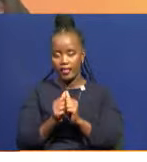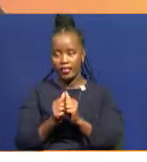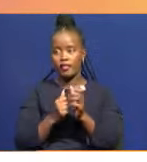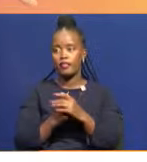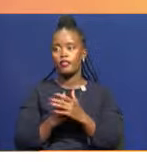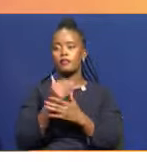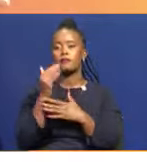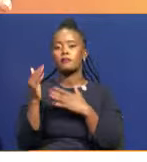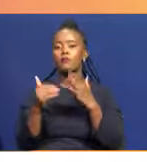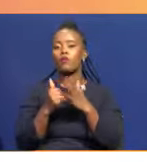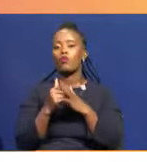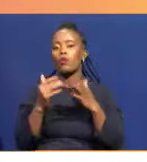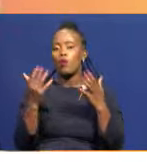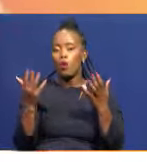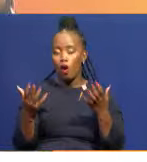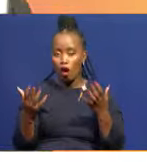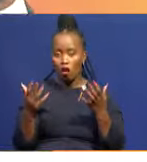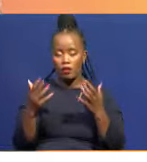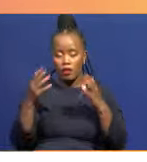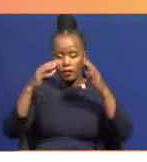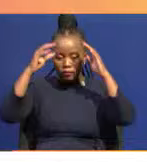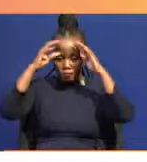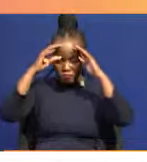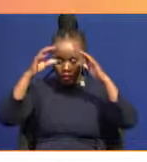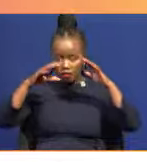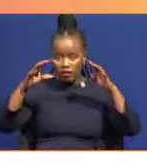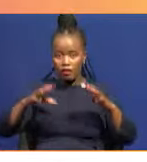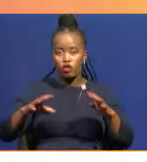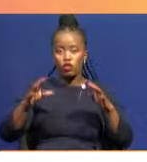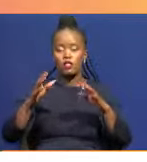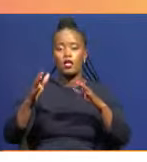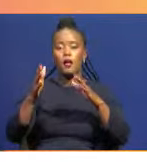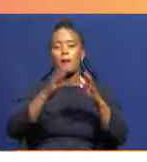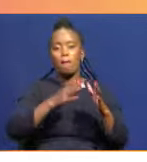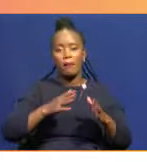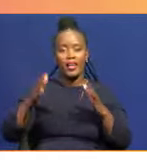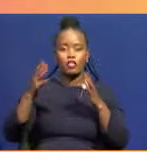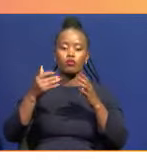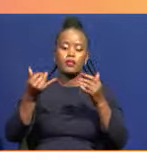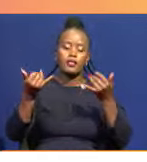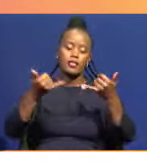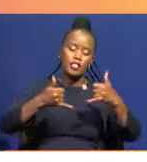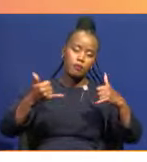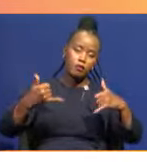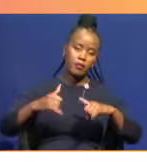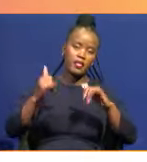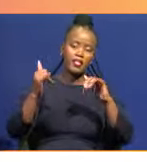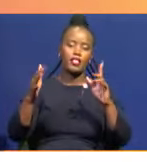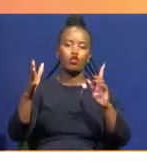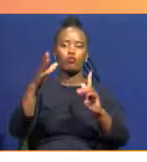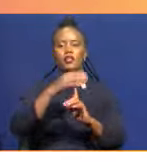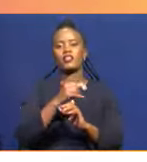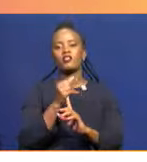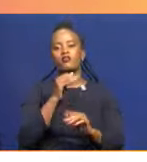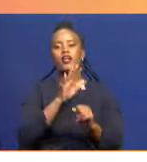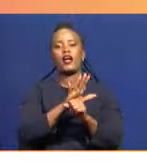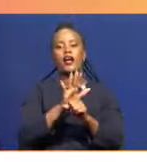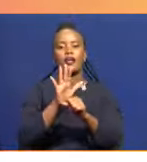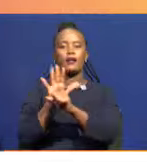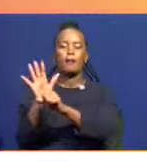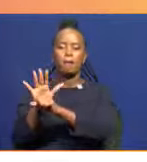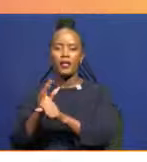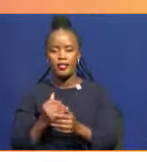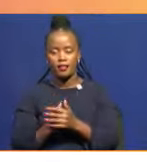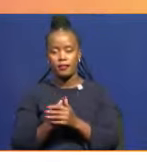yale mambo ambayo ungatuzi ulikuwa unatamania kuyatekeleza. Na ni mengi. Na kama hiyo